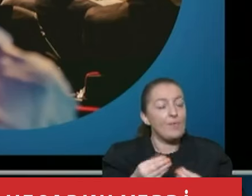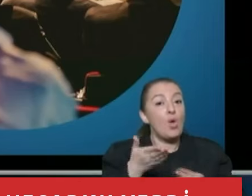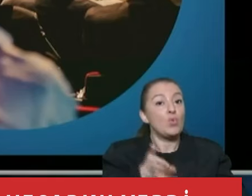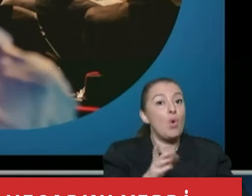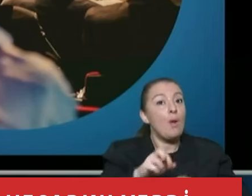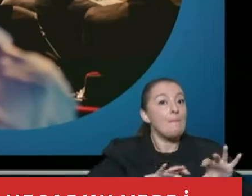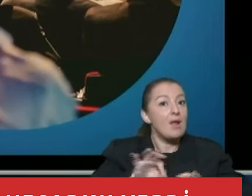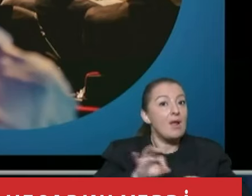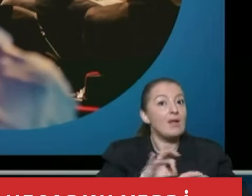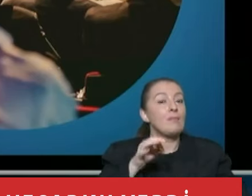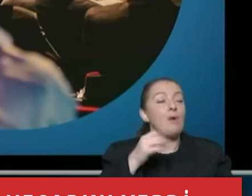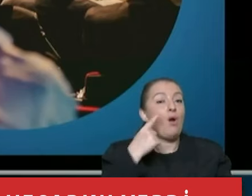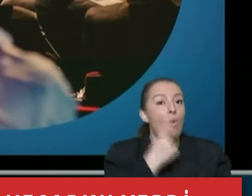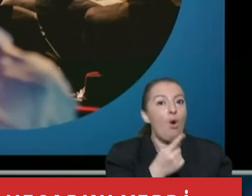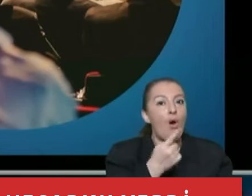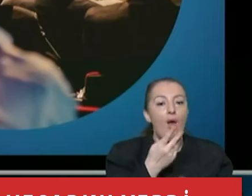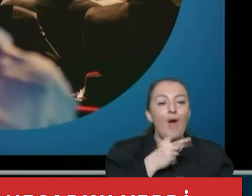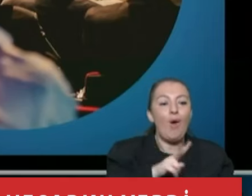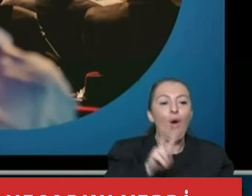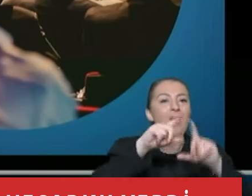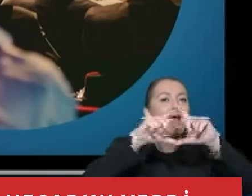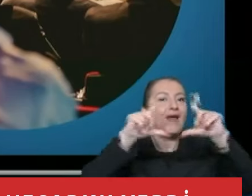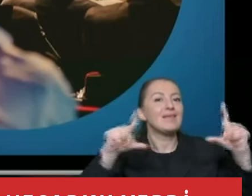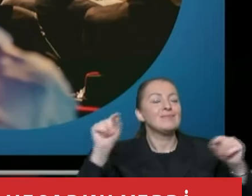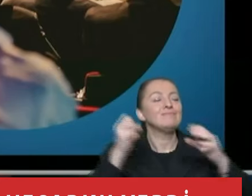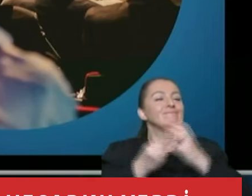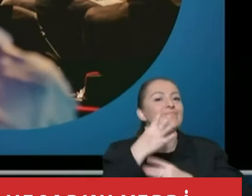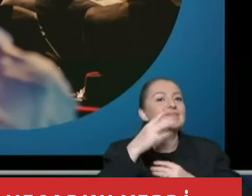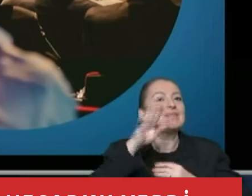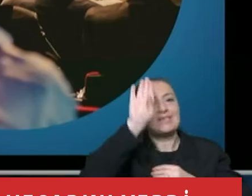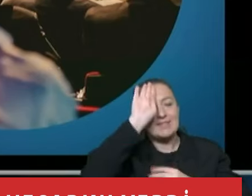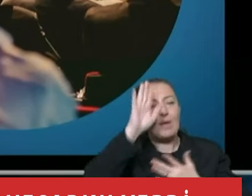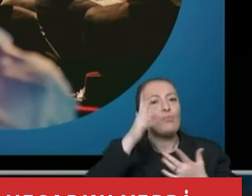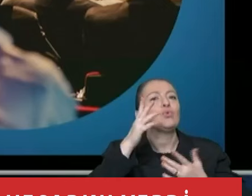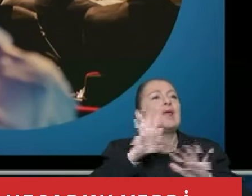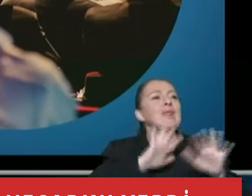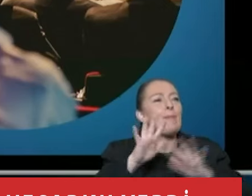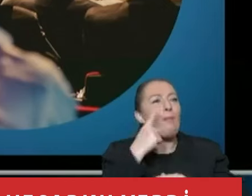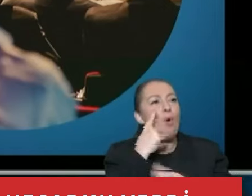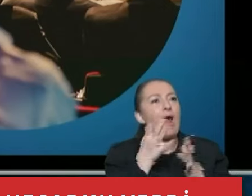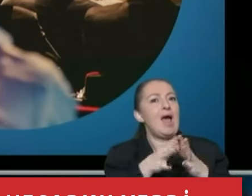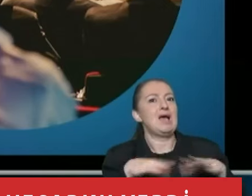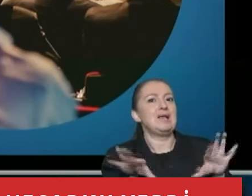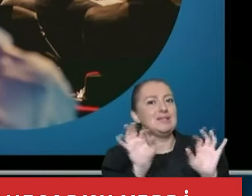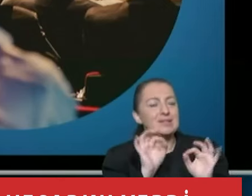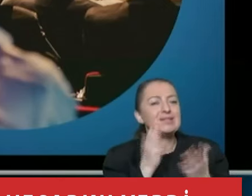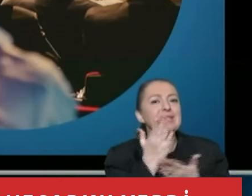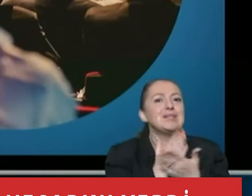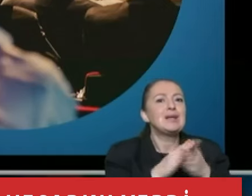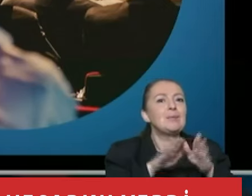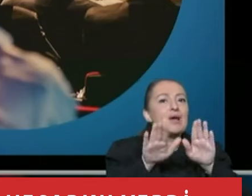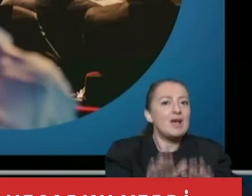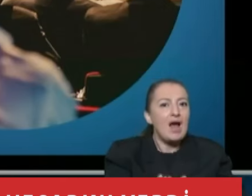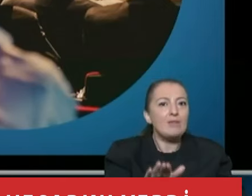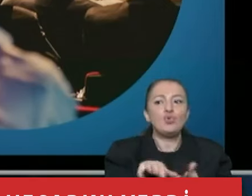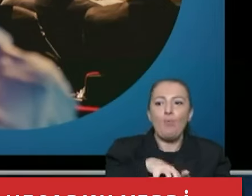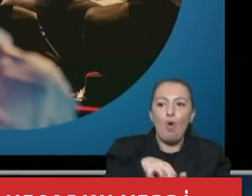haritamızı oluşturmak için özellikle İstanbul'un jeoloji ve hidroloji haritalarını hazırladık ve yarım kalmış mikro bölgeleme